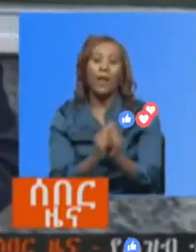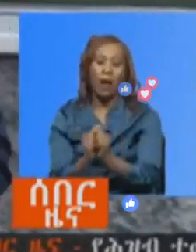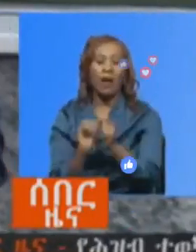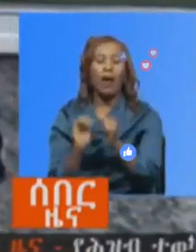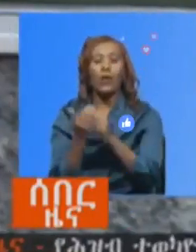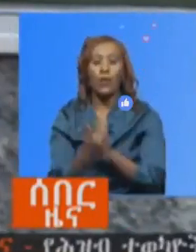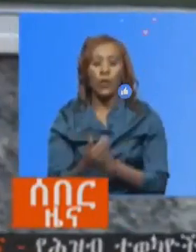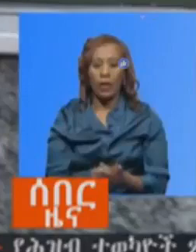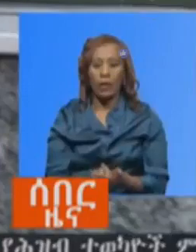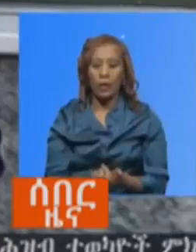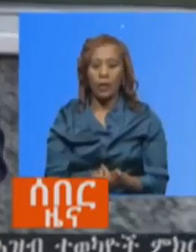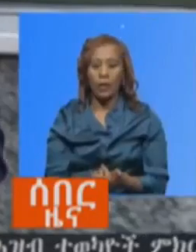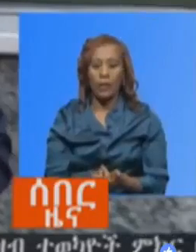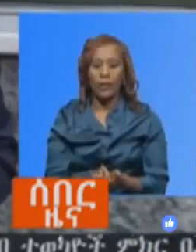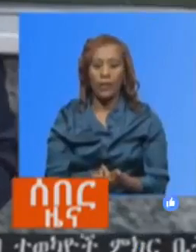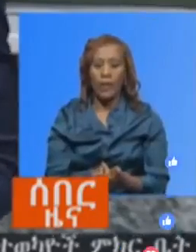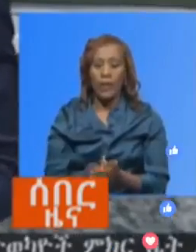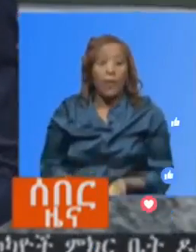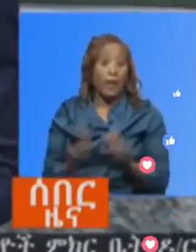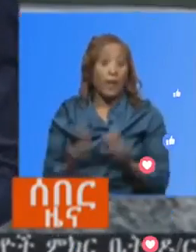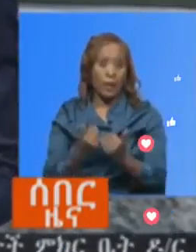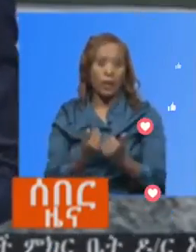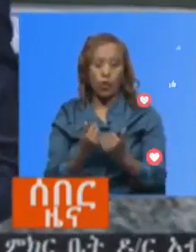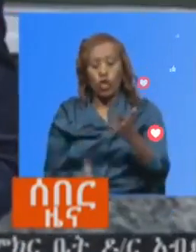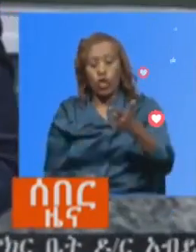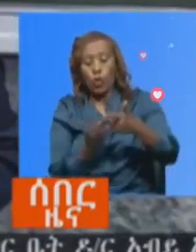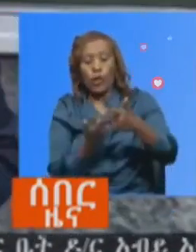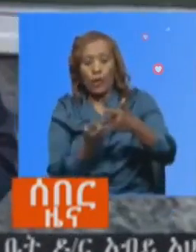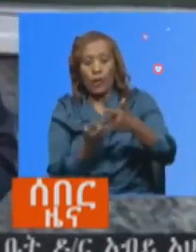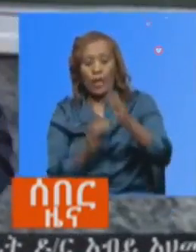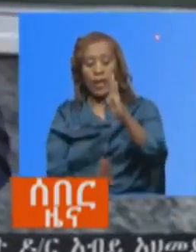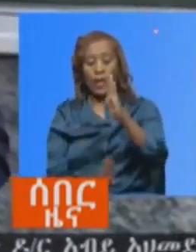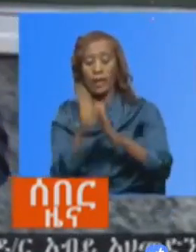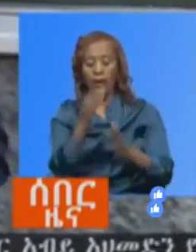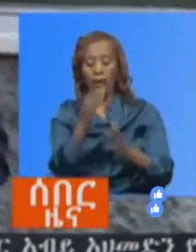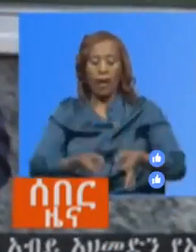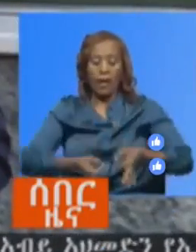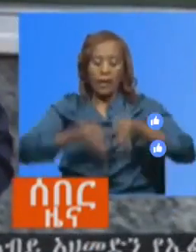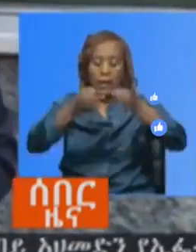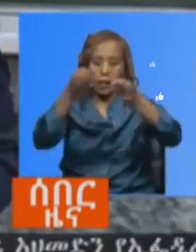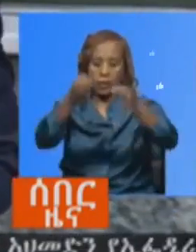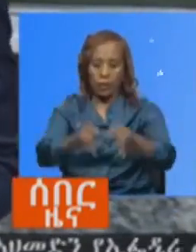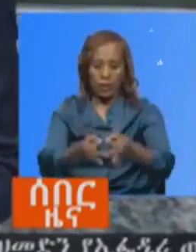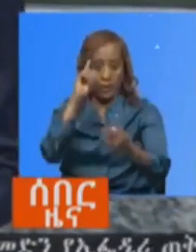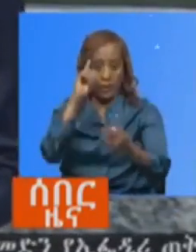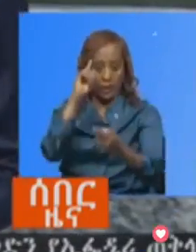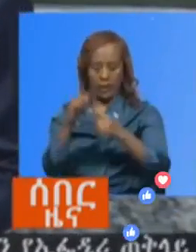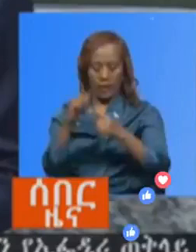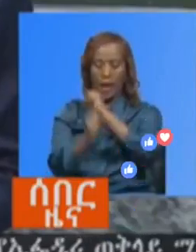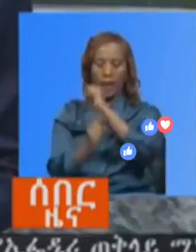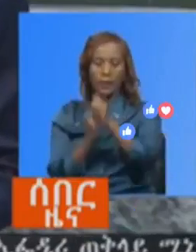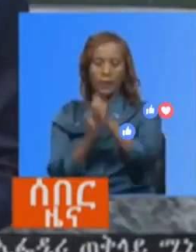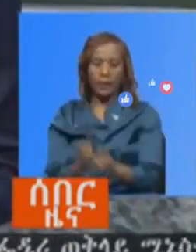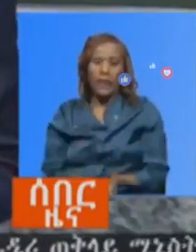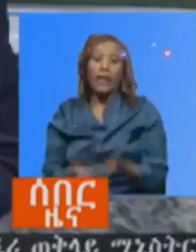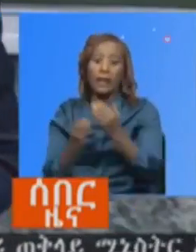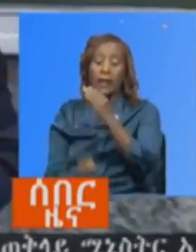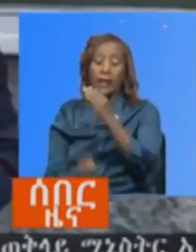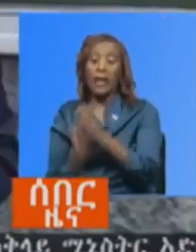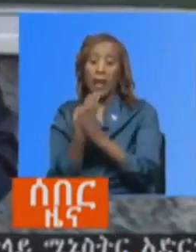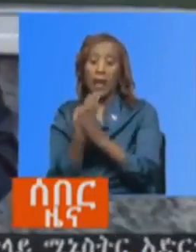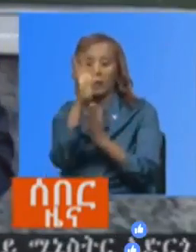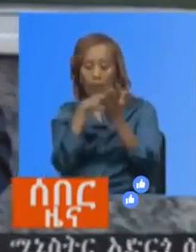ይሆናል። በቀሪው የሁለተኛው የእድገትና ትራንስፎርሜሽን እቅድ ዓመታት ቀሪ የልማት መርሃ